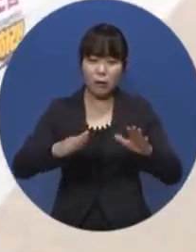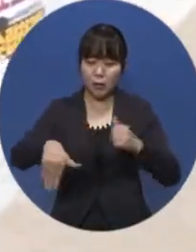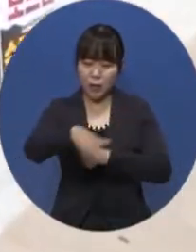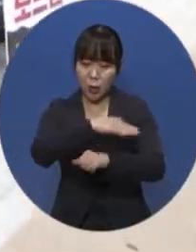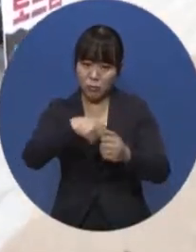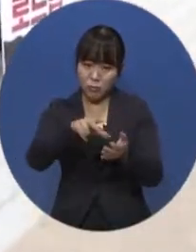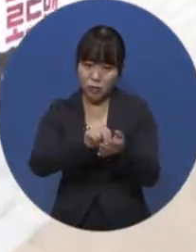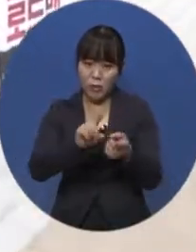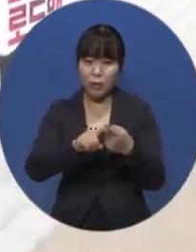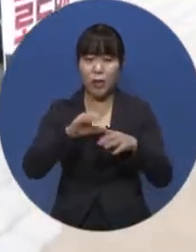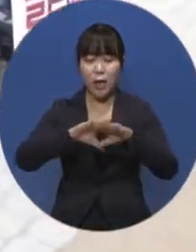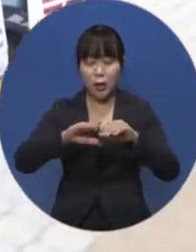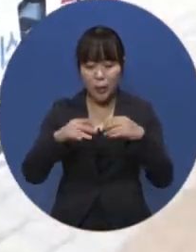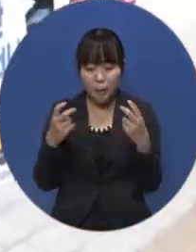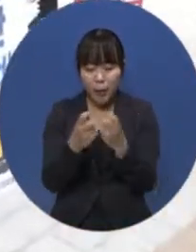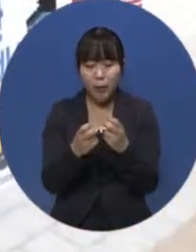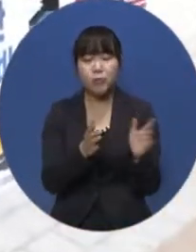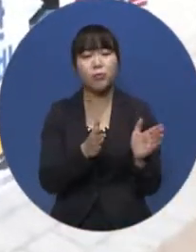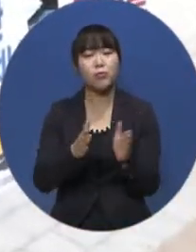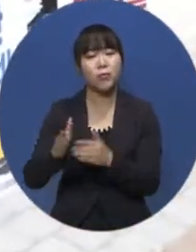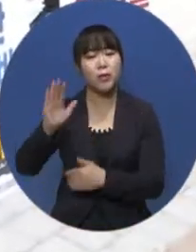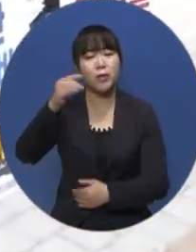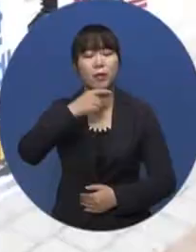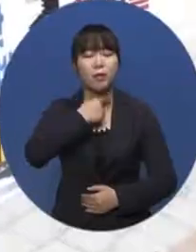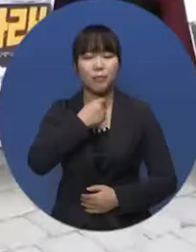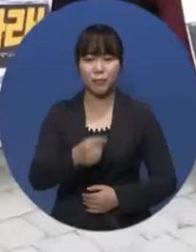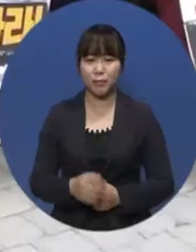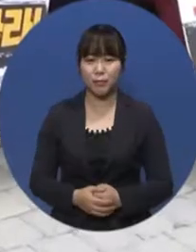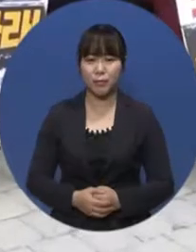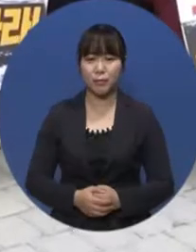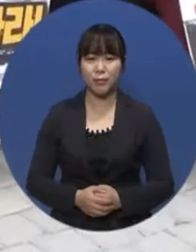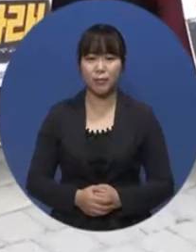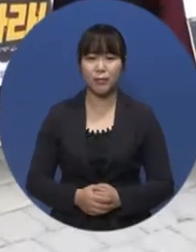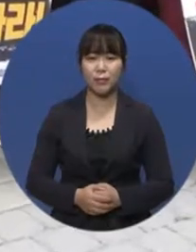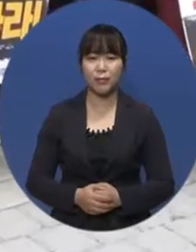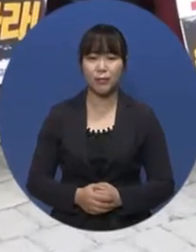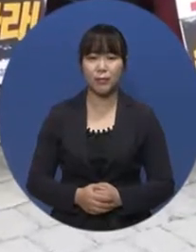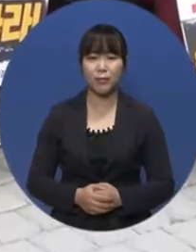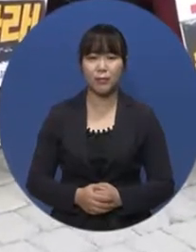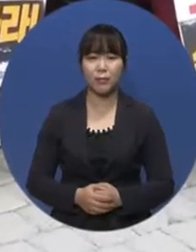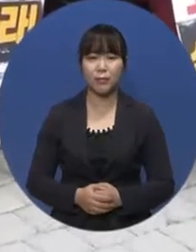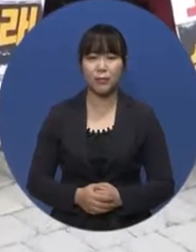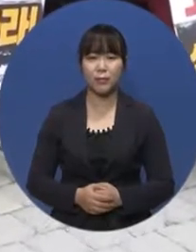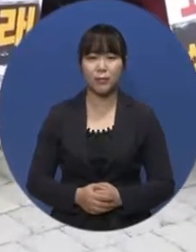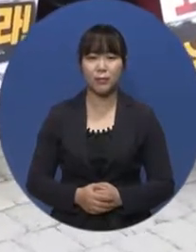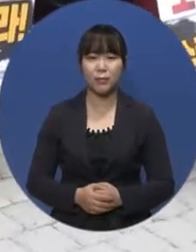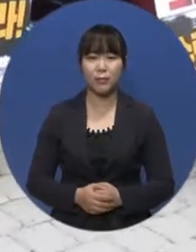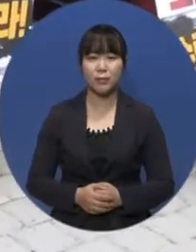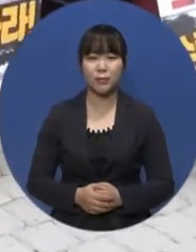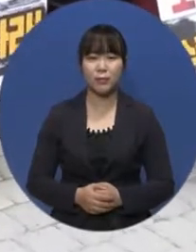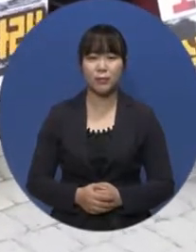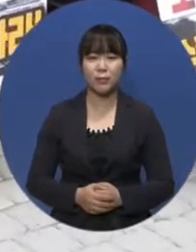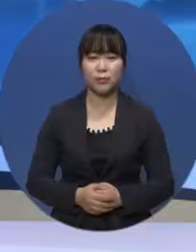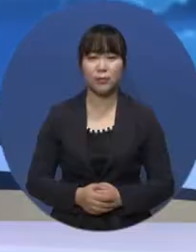현안을 해결하는 방안이 마련되기를 기대하고 있습니다. 복지TV 뉴스 서정용입니다.